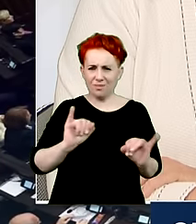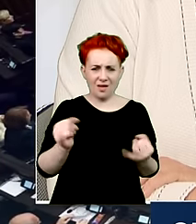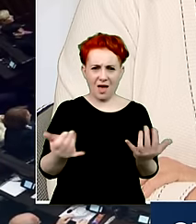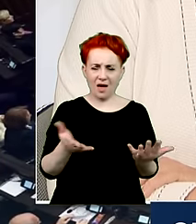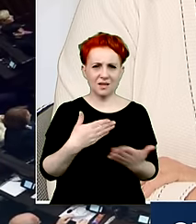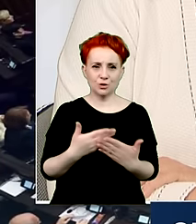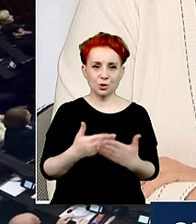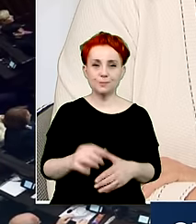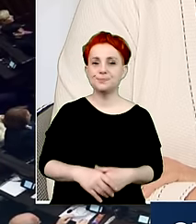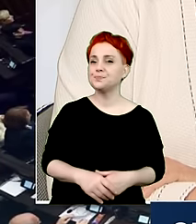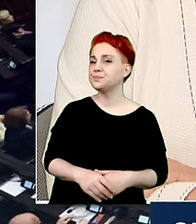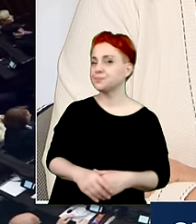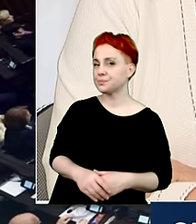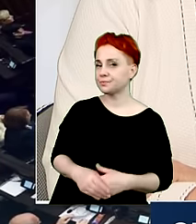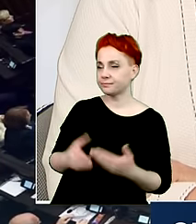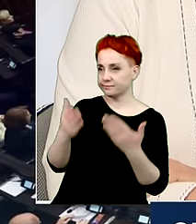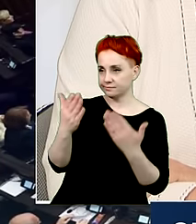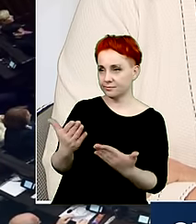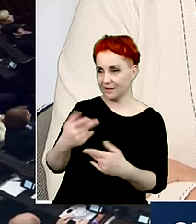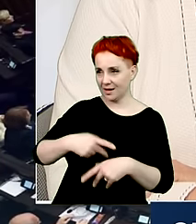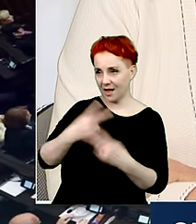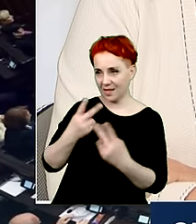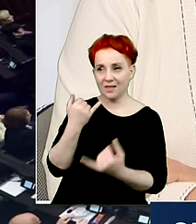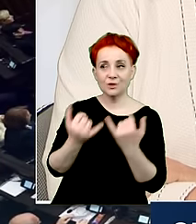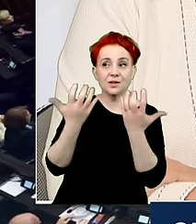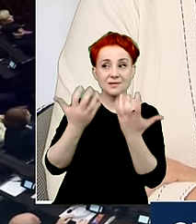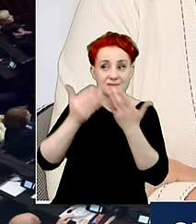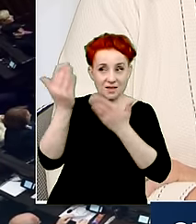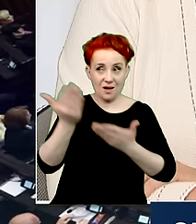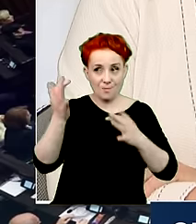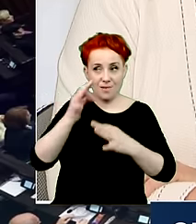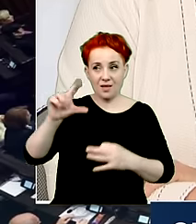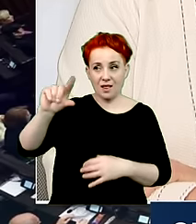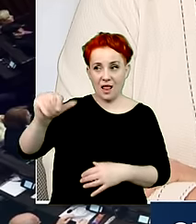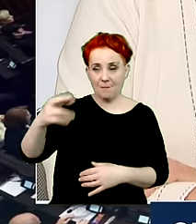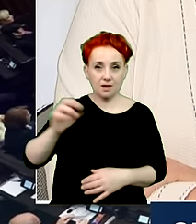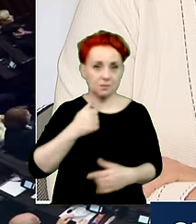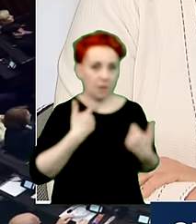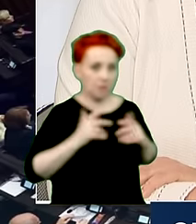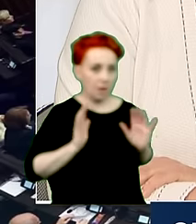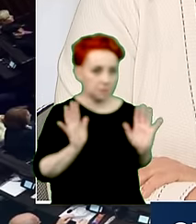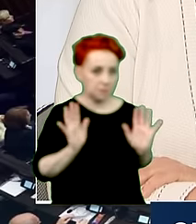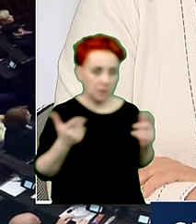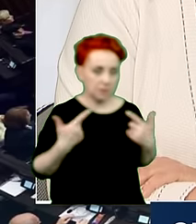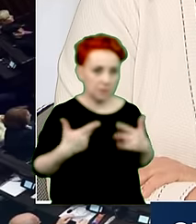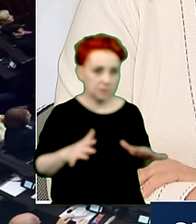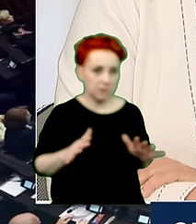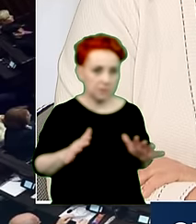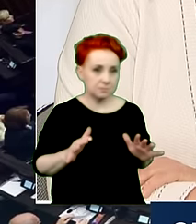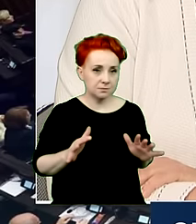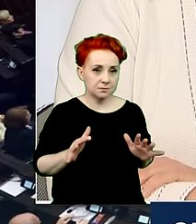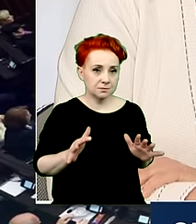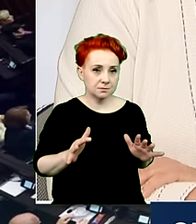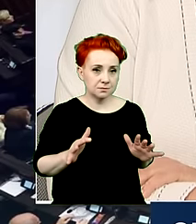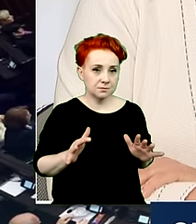dlaczego? Ale panie redaktorze, no jeżeli byście chcieli zaprosić panią Lempart... Nie, ja bym nie chciał, naprawdę nie chciałbym, nie zapraszam. Mogę ją